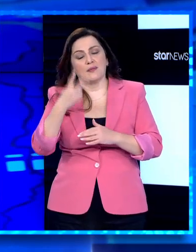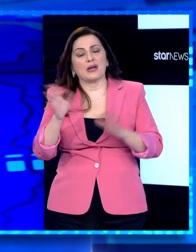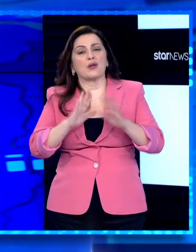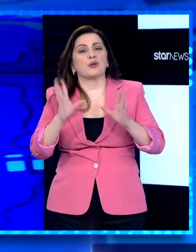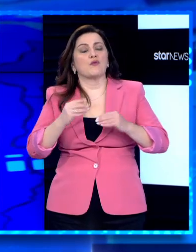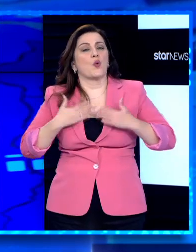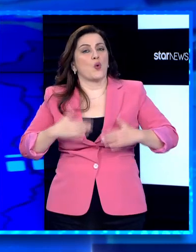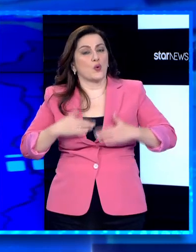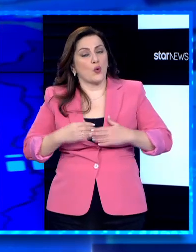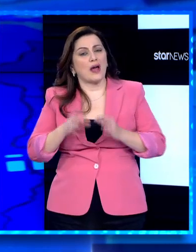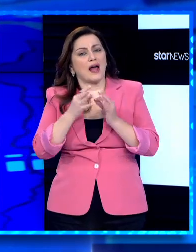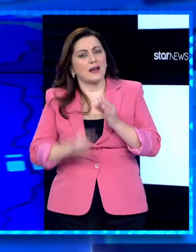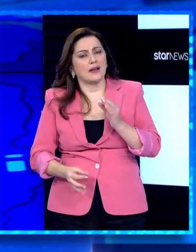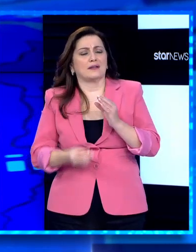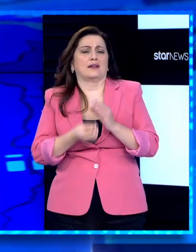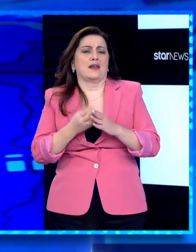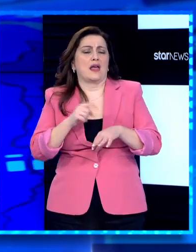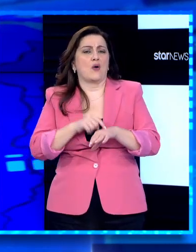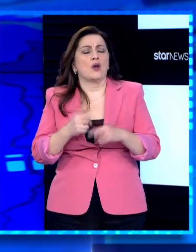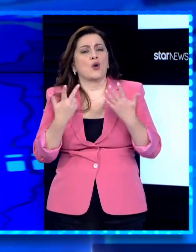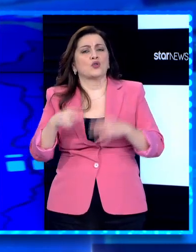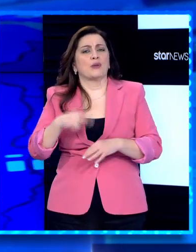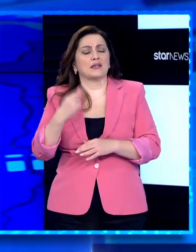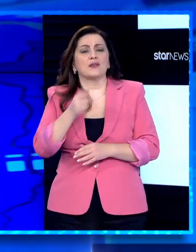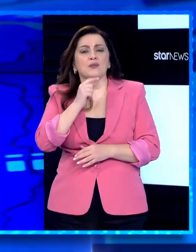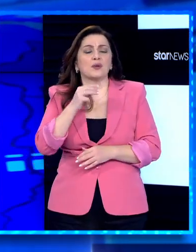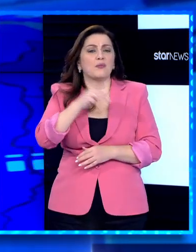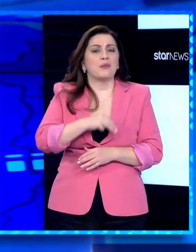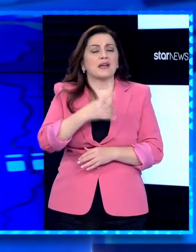Star. Αναλυτικά επικαιρότητα της ημέρας στο κεντρικό δελτίο ειδήσεων στις 8